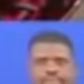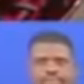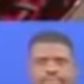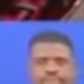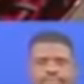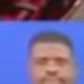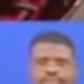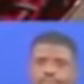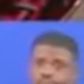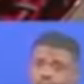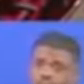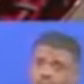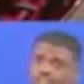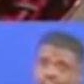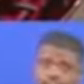Jamani ana torch huyo.